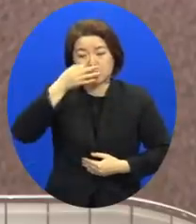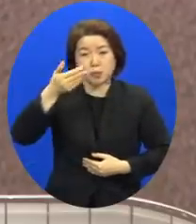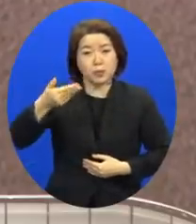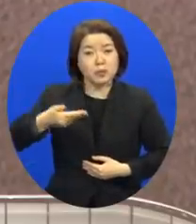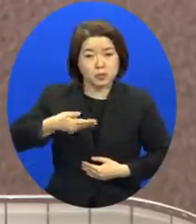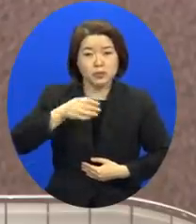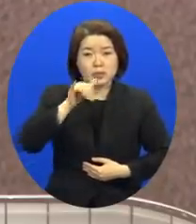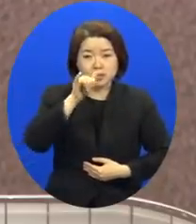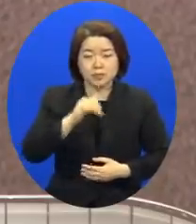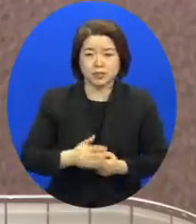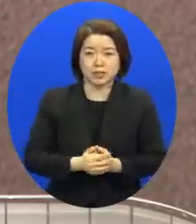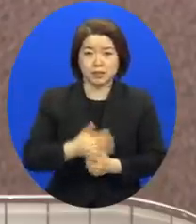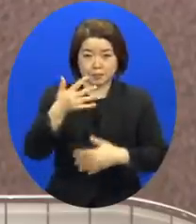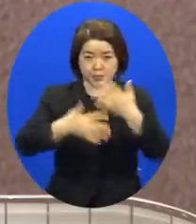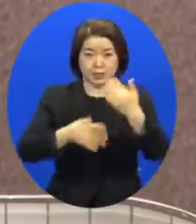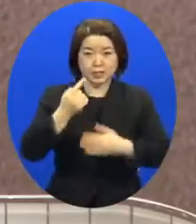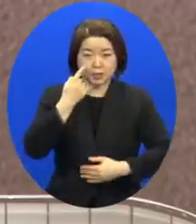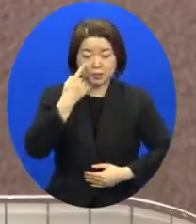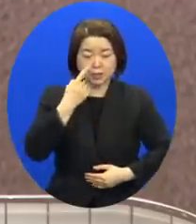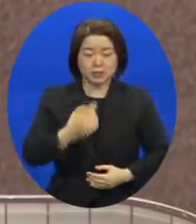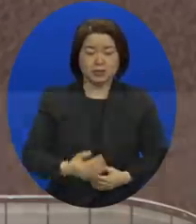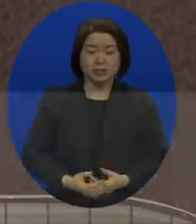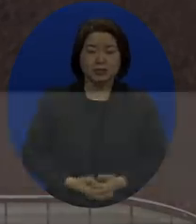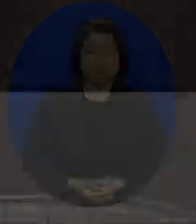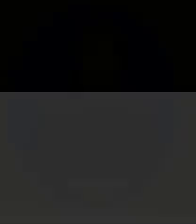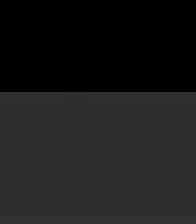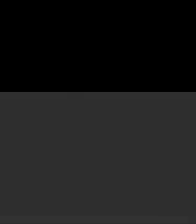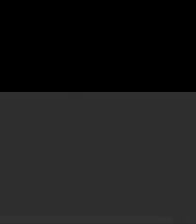것입니다 영상을 한번 보시겠습니다